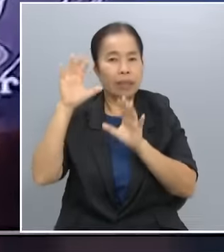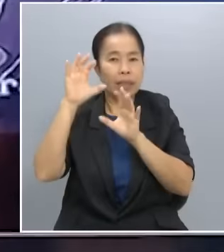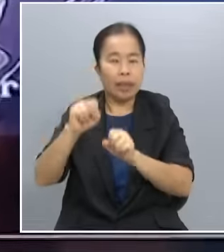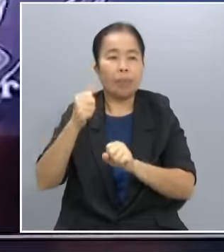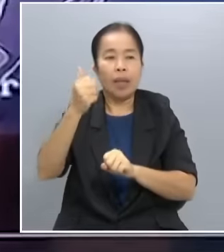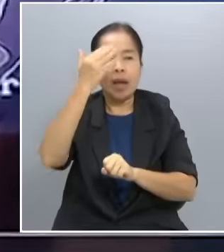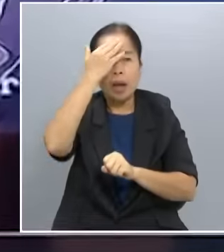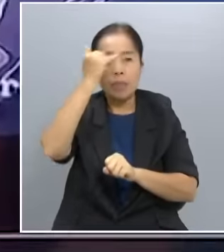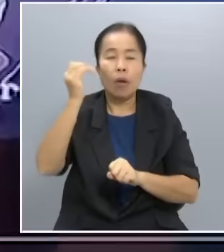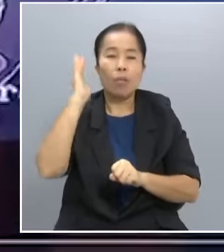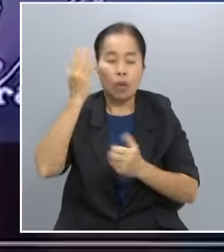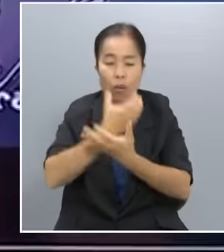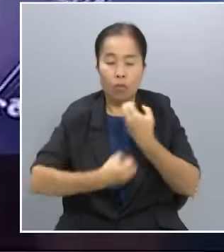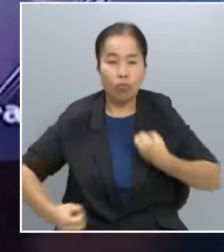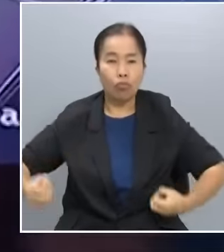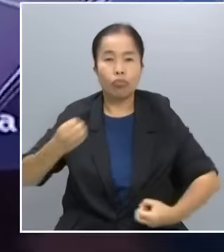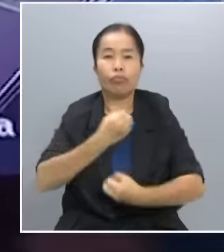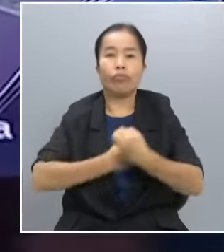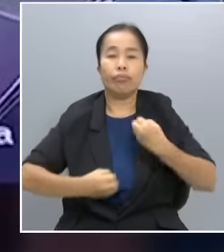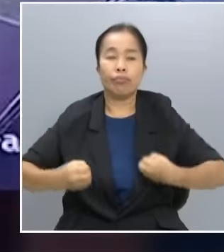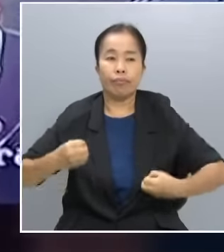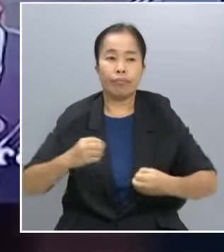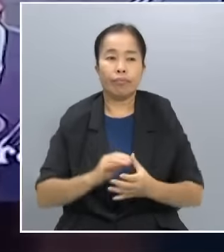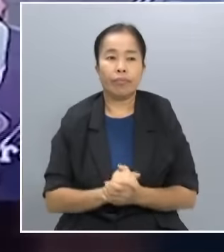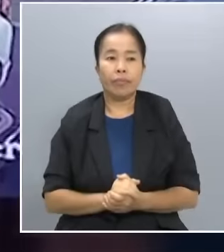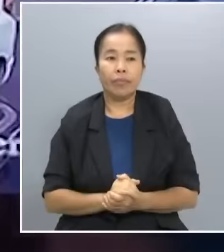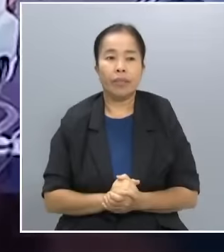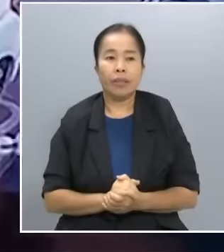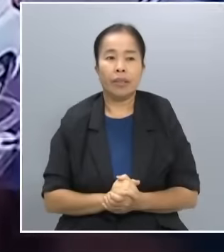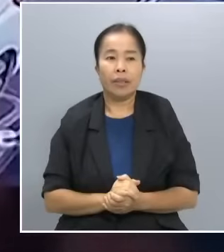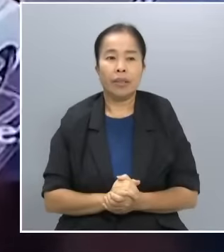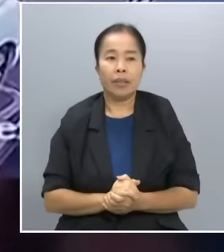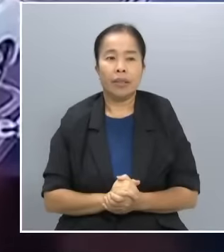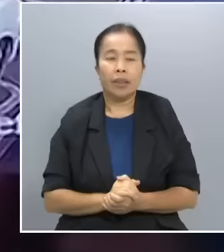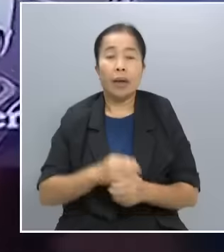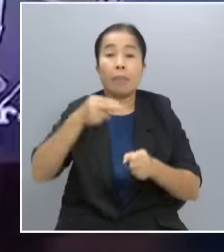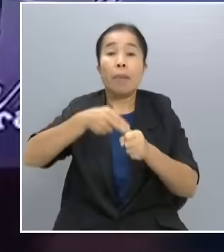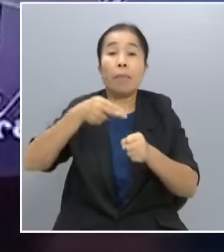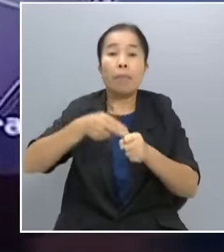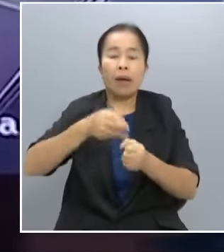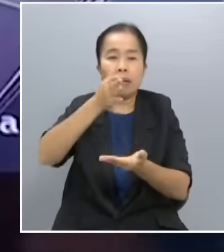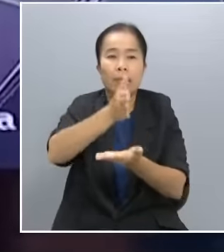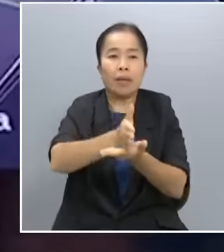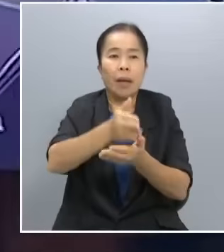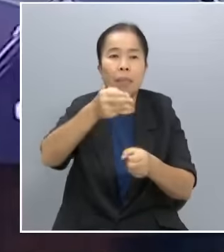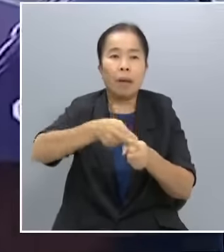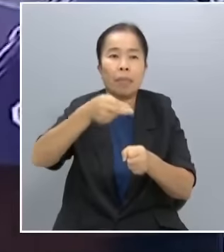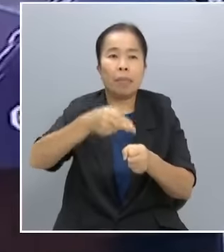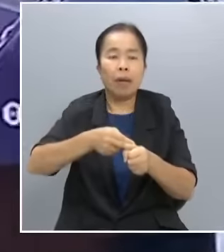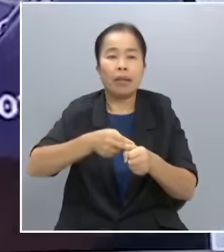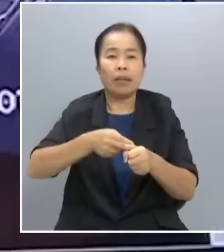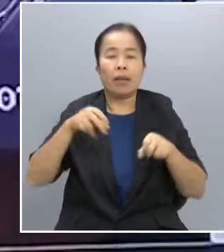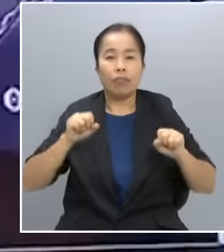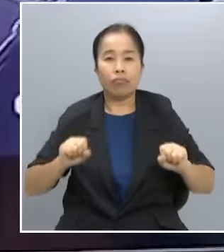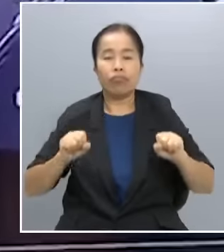ายนั้นไม่มีทรัพย์สินอะไรติดตัวเลยนี่ฮะคนร้ายผู้ชมครับนี้ไปได้ในปั๊มน้ำมันแห่งหนึ่งครับผู้ชมครับคนร้ายมันขี่มอเตอร์ไซ